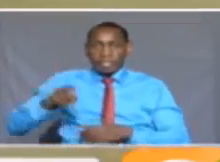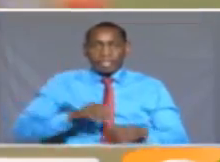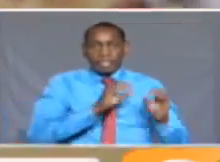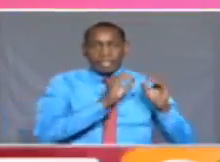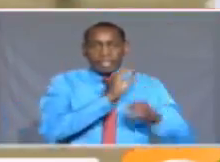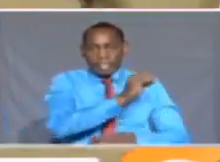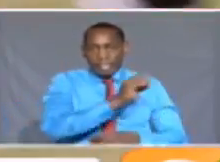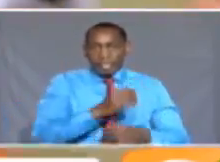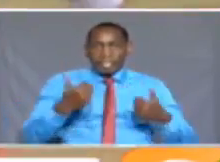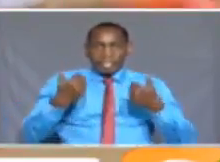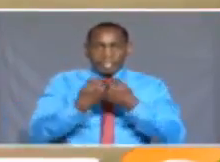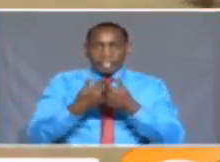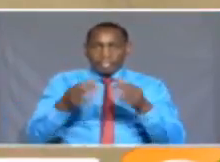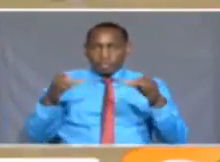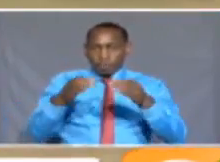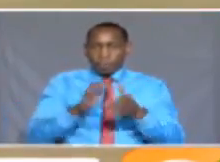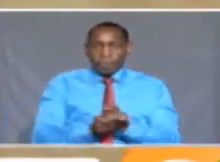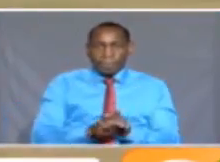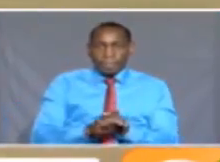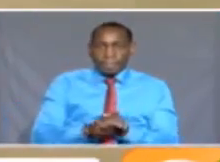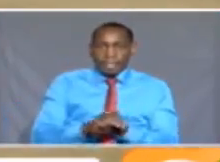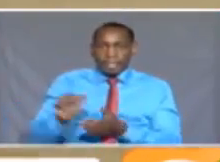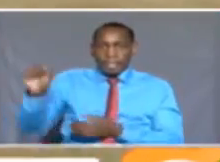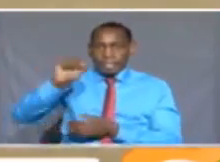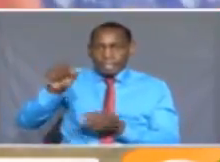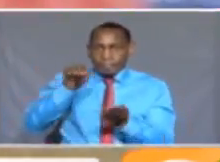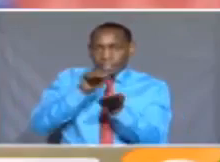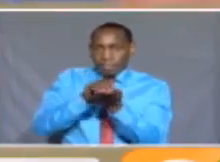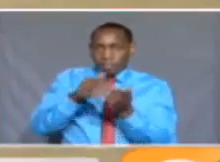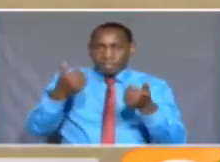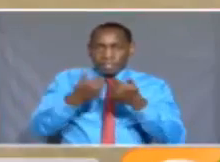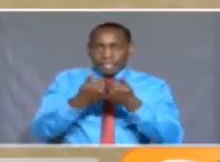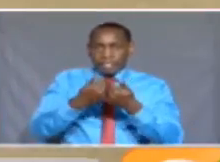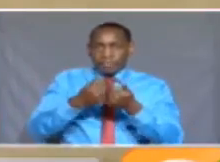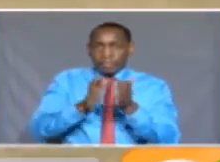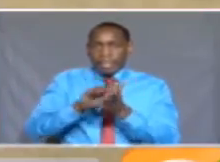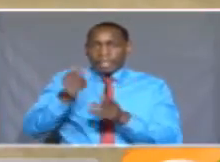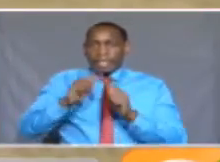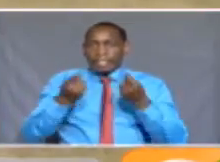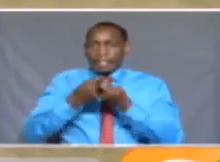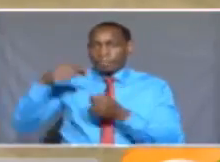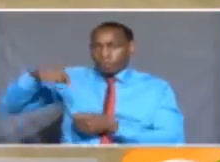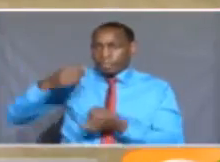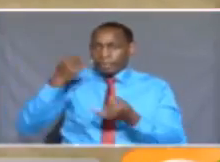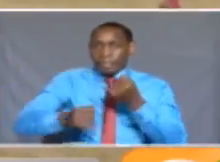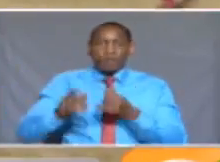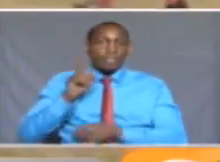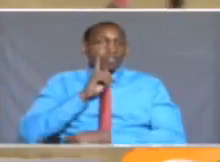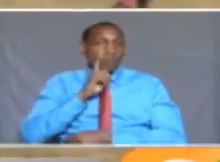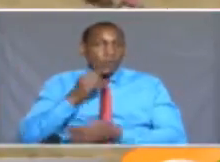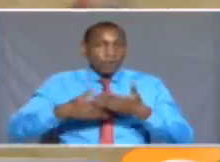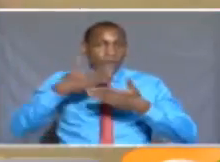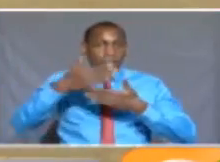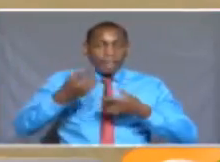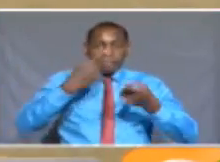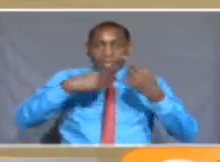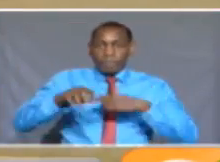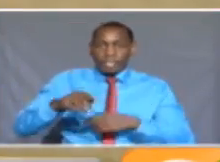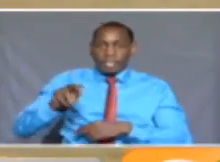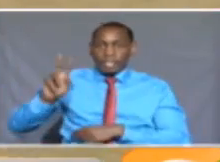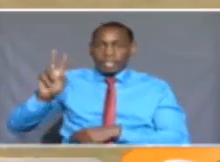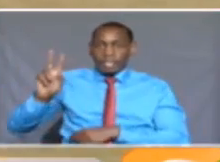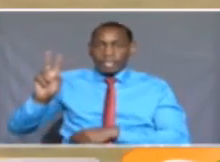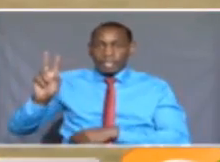katika mechi za makundi. Klabu ya Stanbic Mwamba pia watamenyana na Northern Suburbs katika robo finali hiyo kesho baada ya kuwashinda Kenya